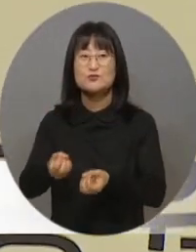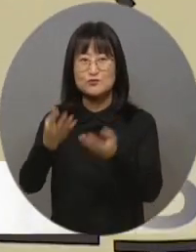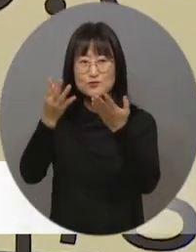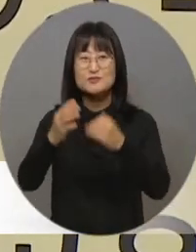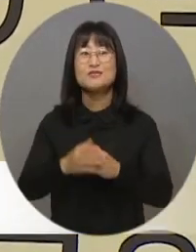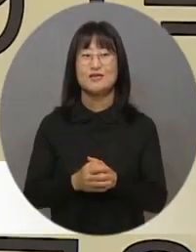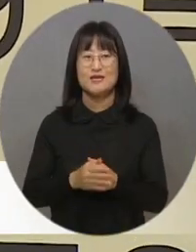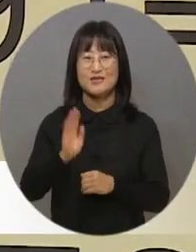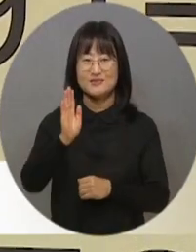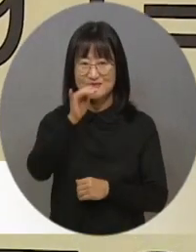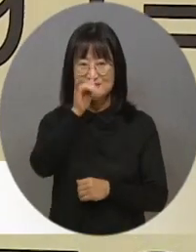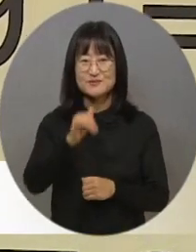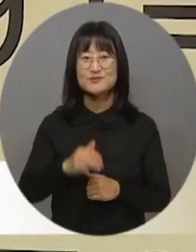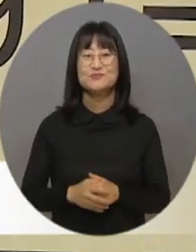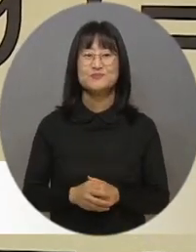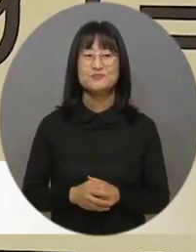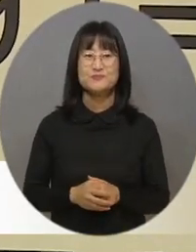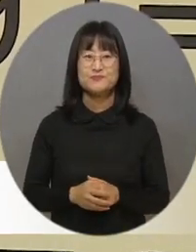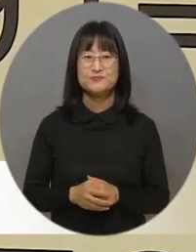향기로 물들였습니다.